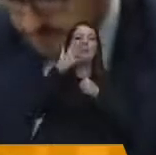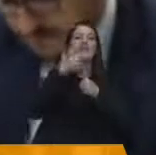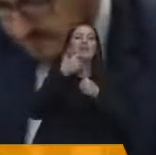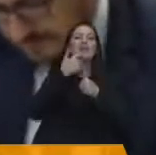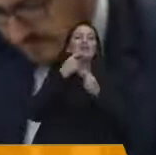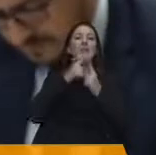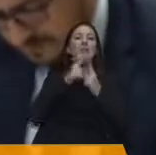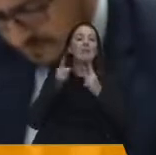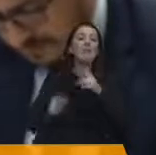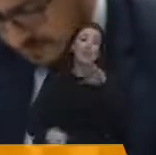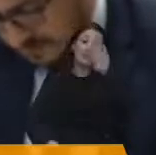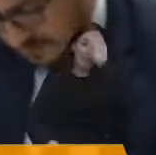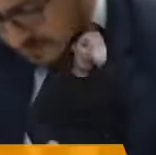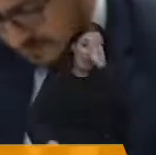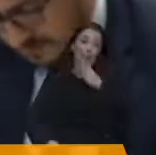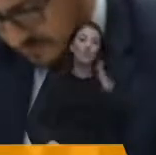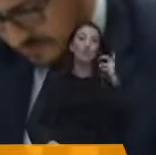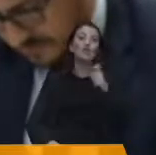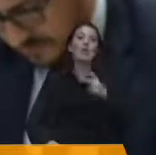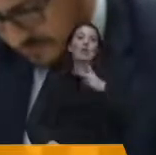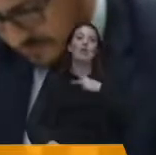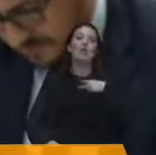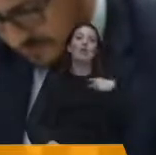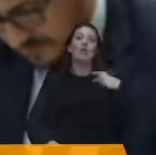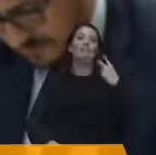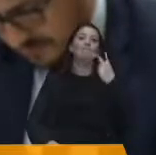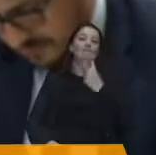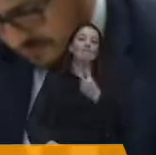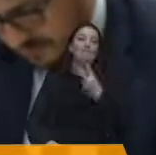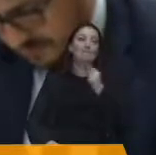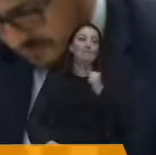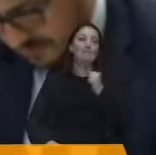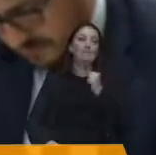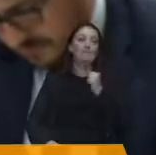beri İstanbul Büyükşehir Belediyesi'ndedir.